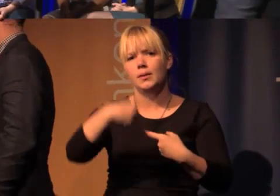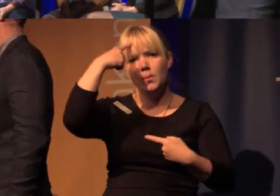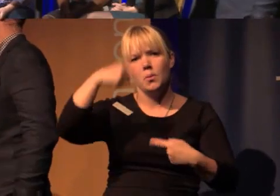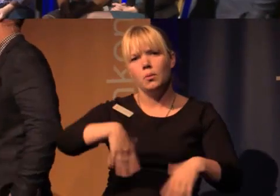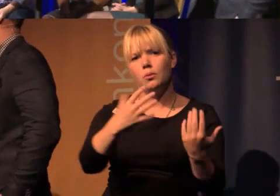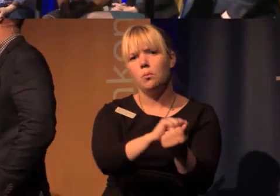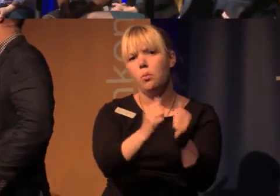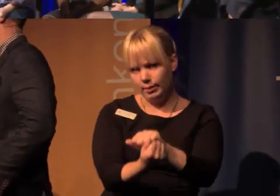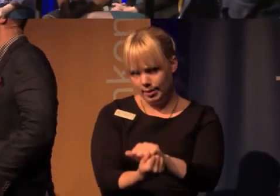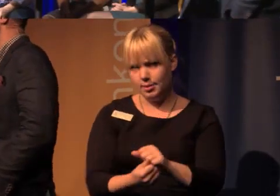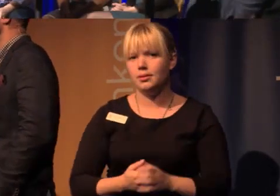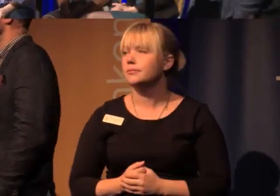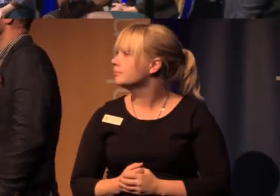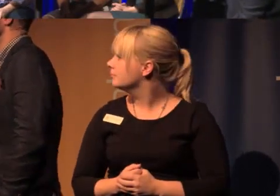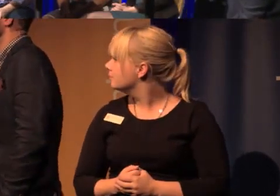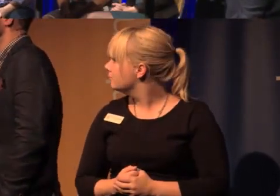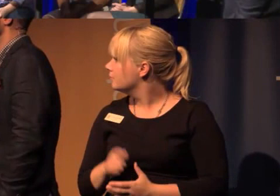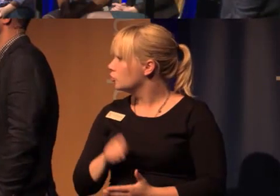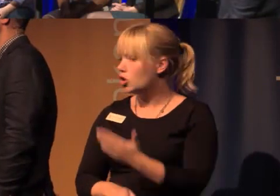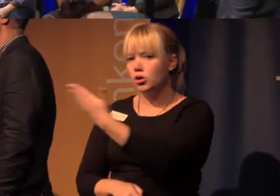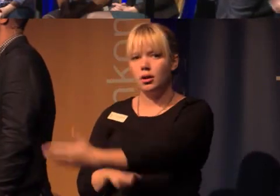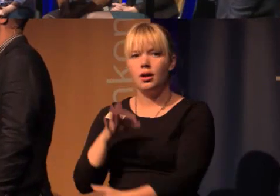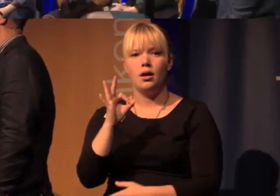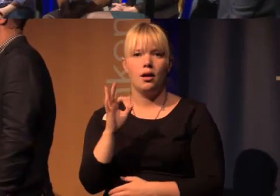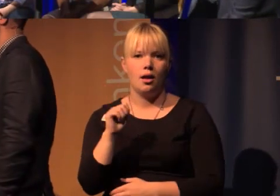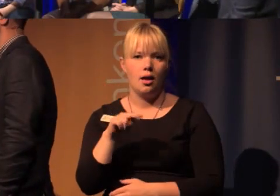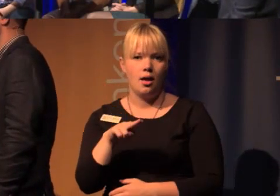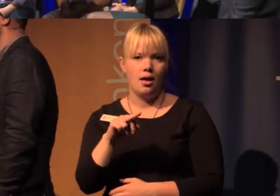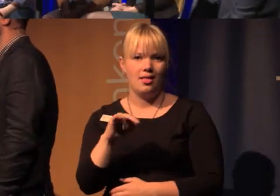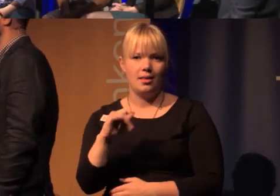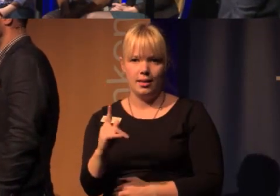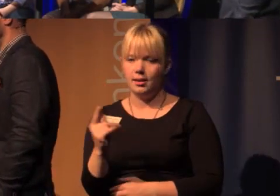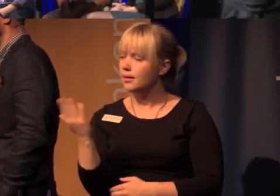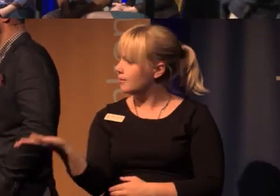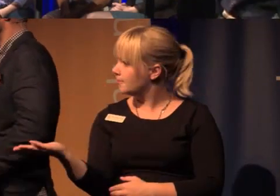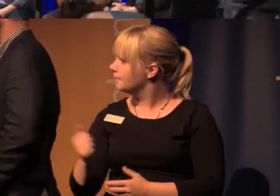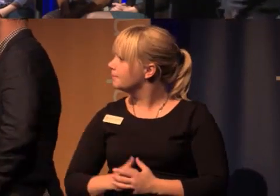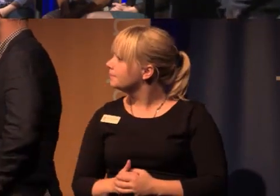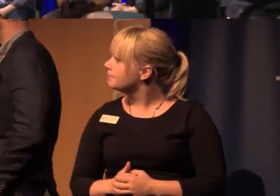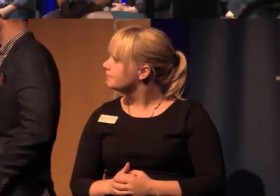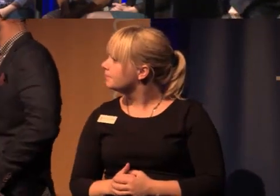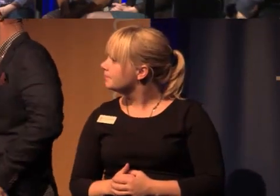kulturpolitiken. Och jag tänker vi börjar därifrån med Henrik den här gången. Varsågod Henrik.